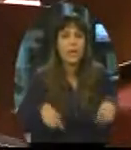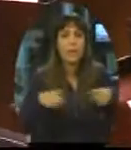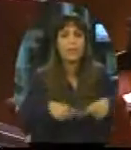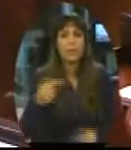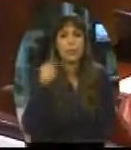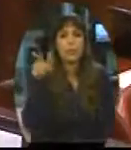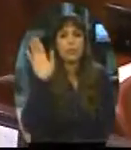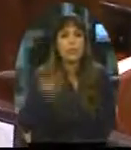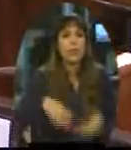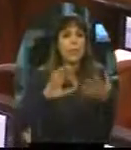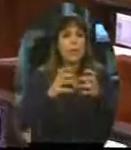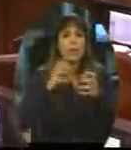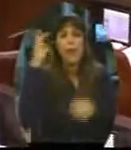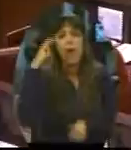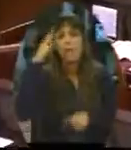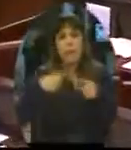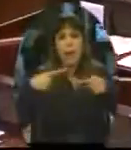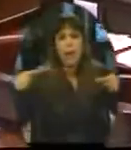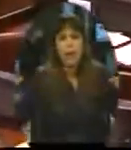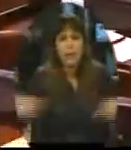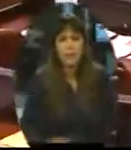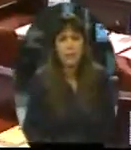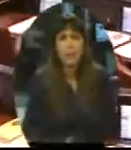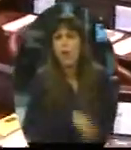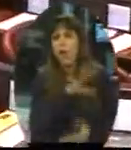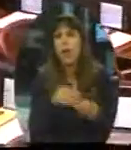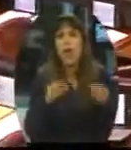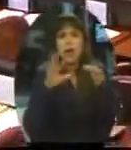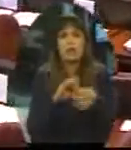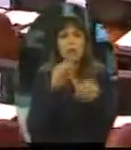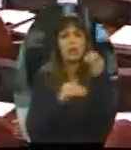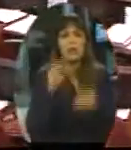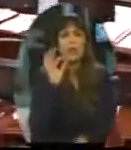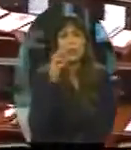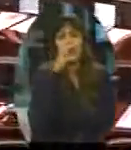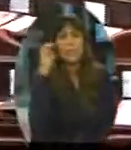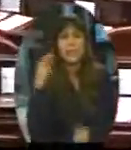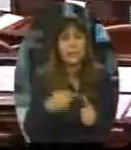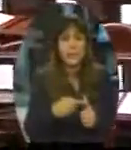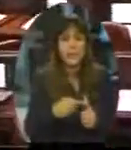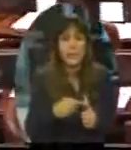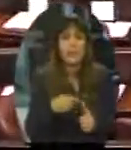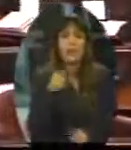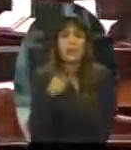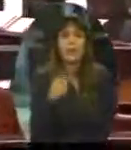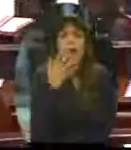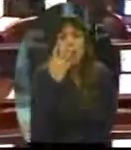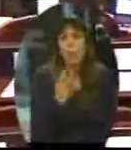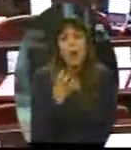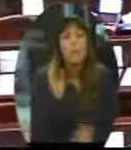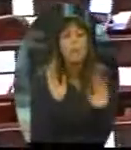בכפרים ערביים אחרים, בכל הקשור לשימוש בני נוער בסמים, היא עגומה